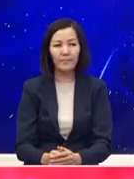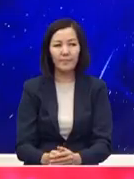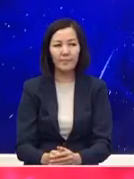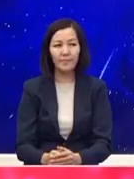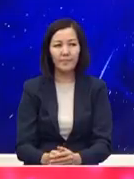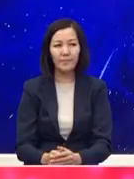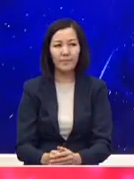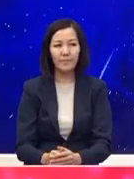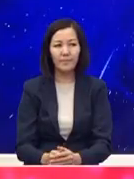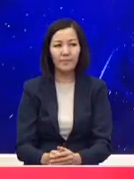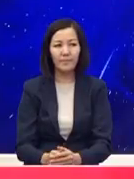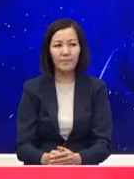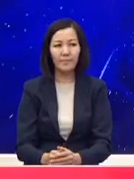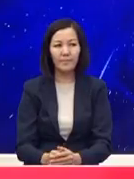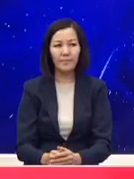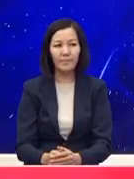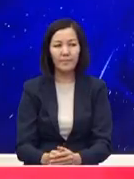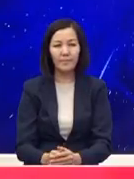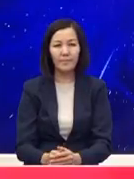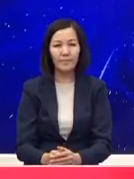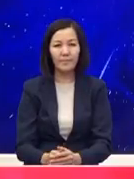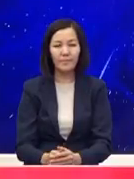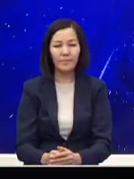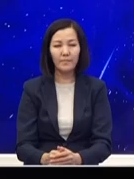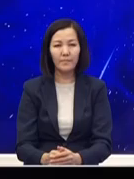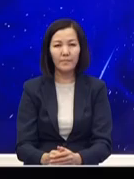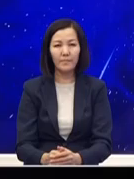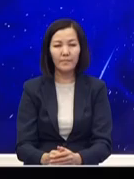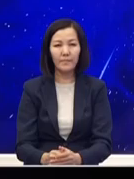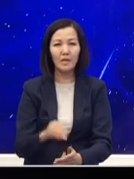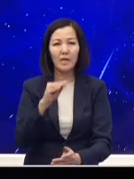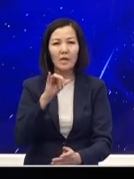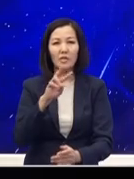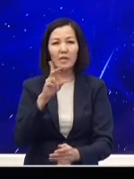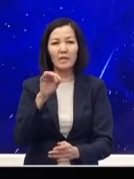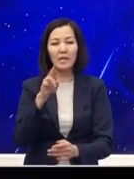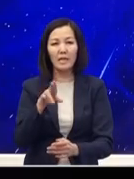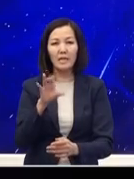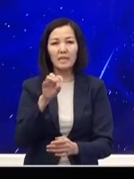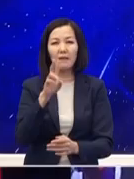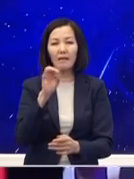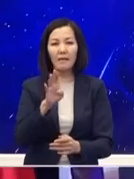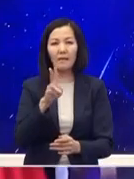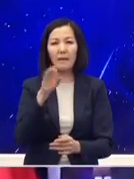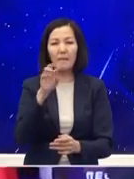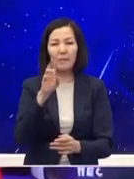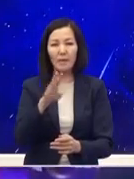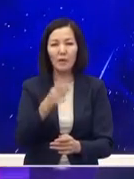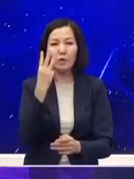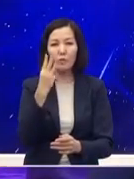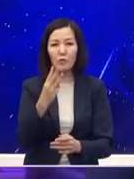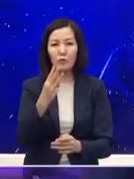Сенің жаның дірілдейді тамағында. Жангелді Немеребай, Салтанат Құмархан, Әмина Адайхан. Бұл